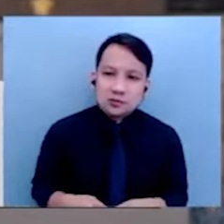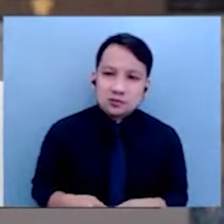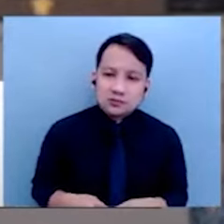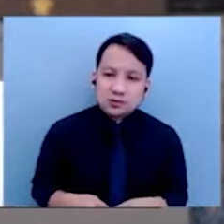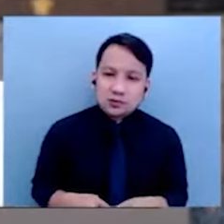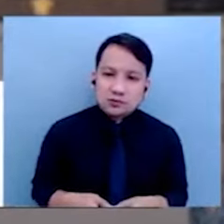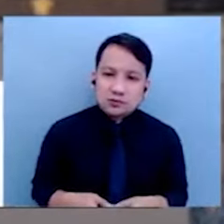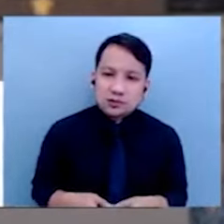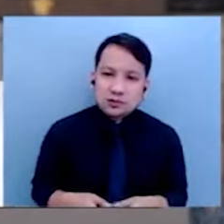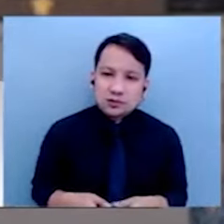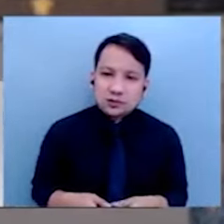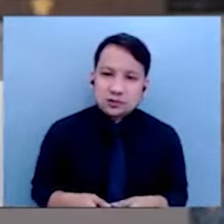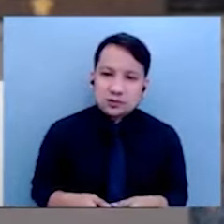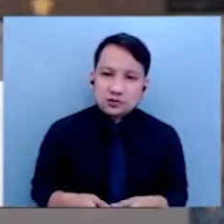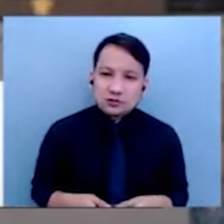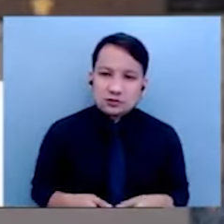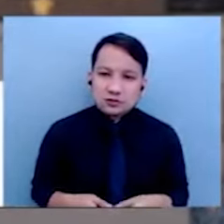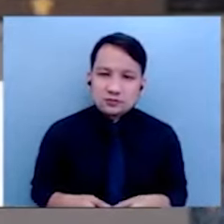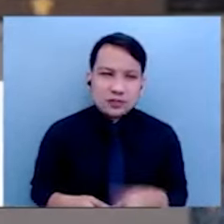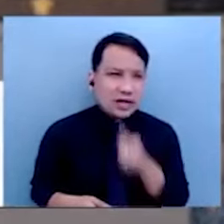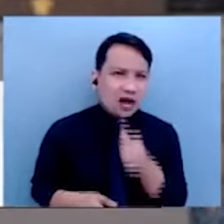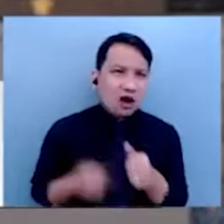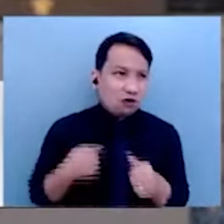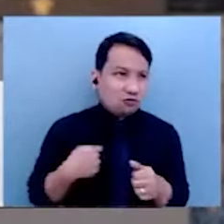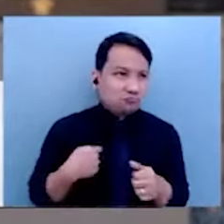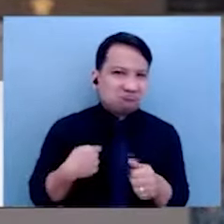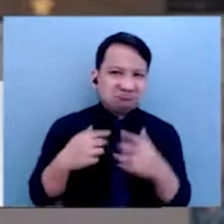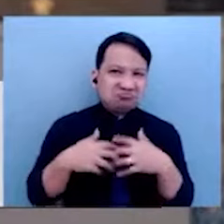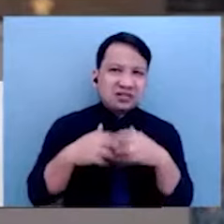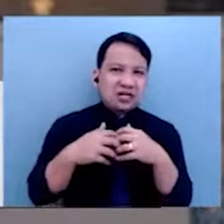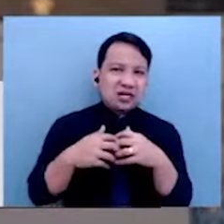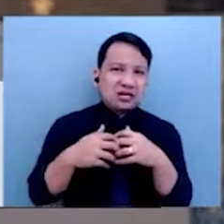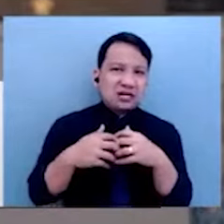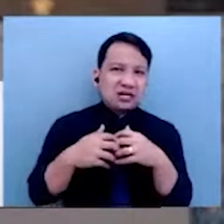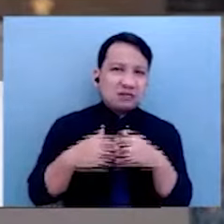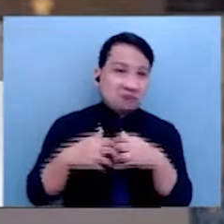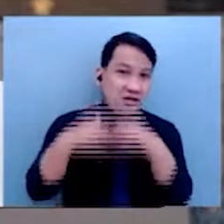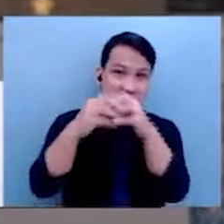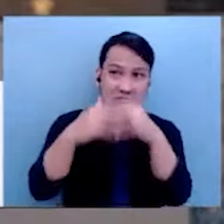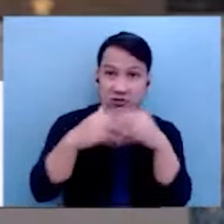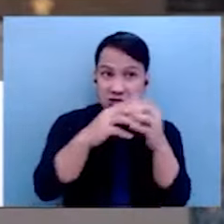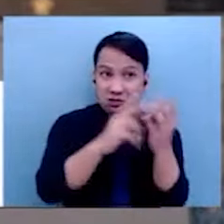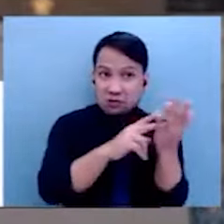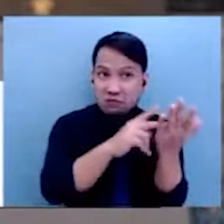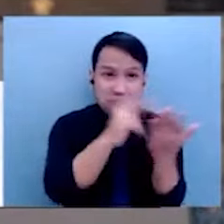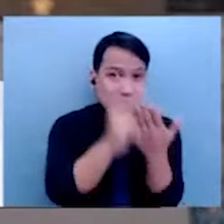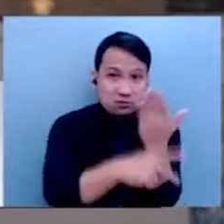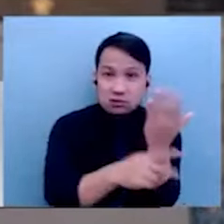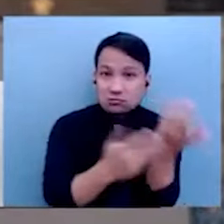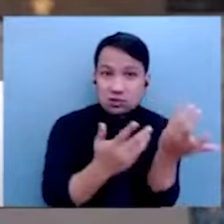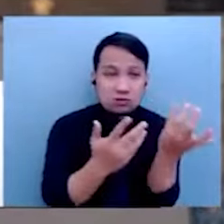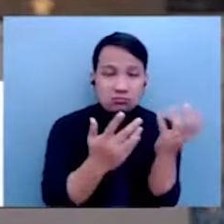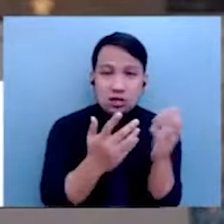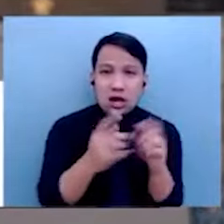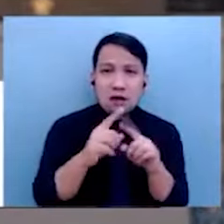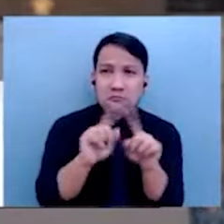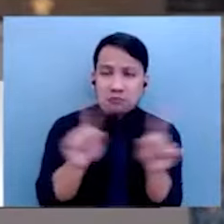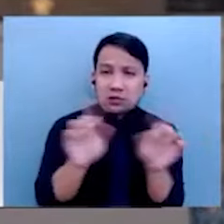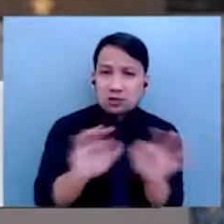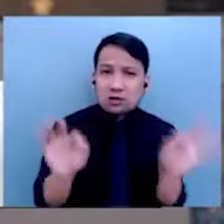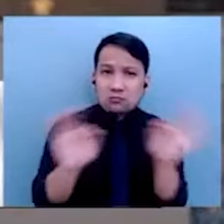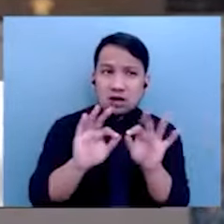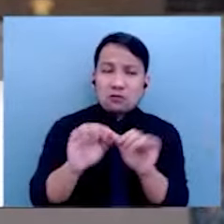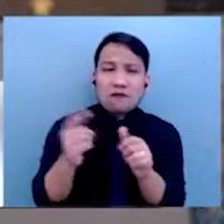Pero hindi po ako total dyan sa reclamation, per case lang po. Kailangan na magkaroon ng assessments at